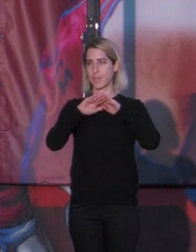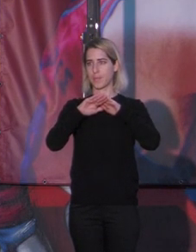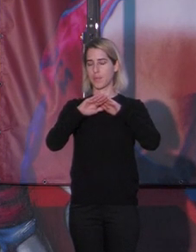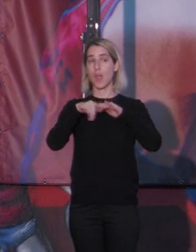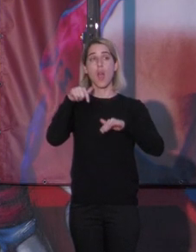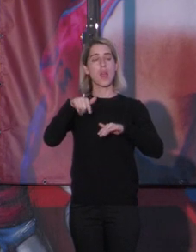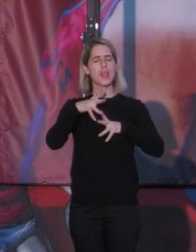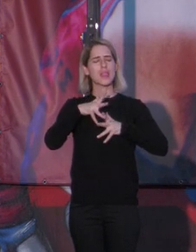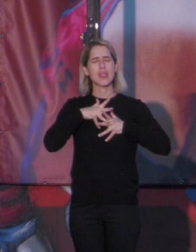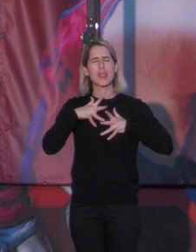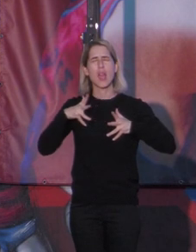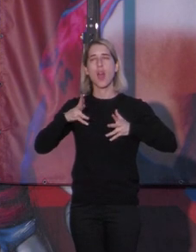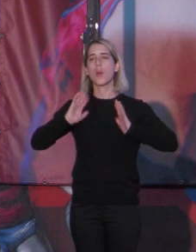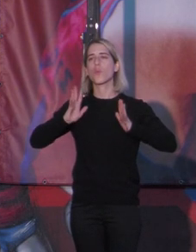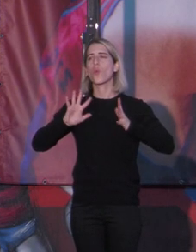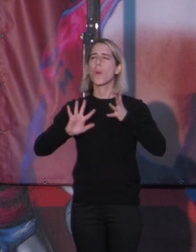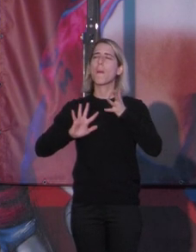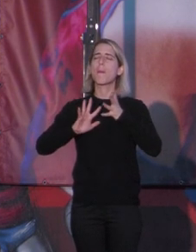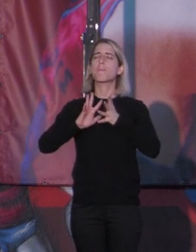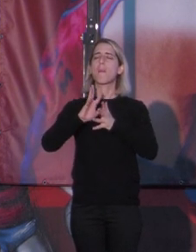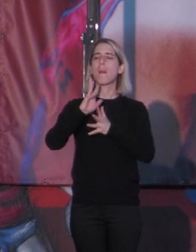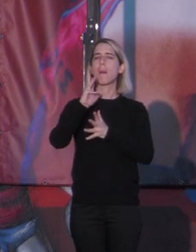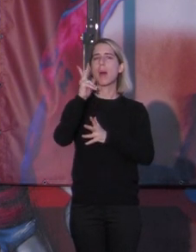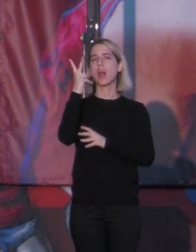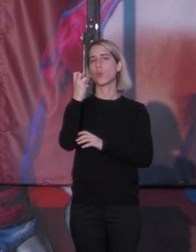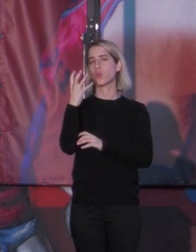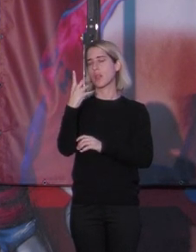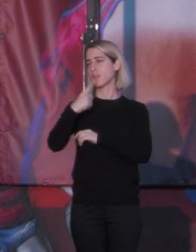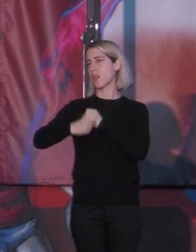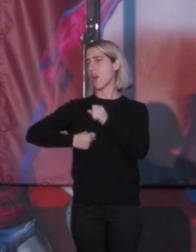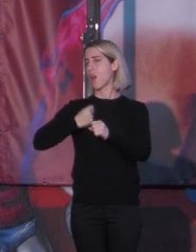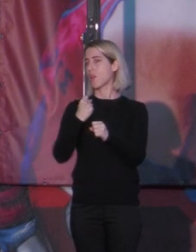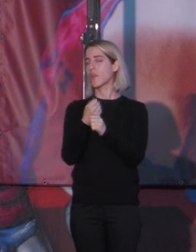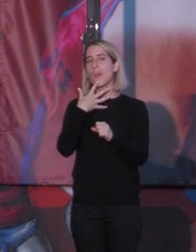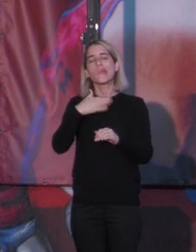Η τεράστια δημοτική πορεία 24 χρόνων έκλεισε τον κύκλο της.